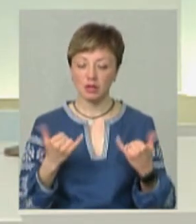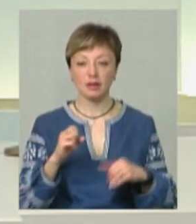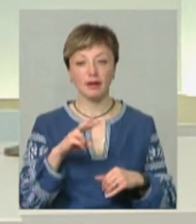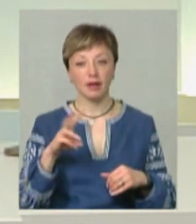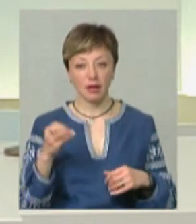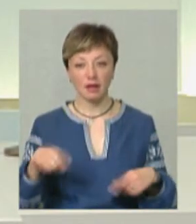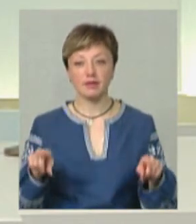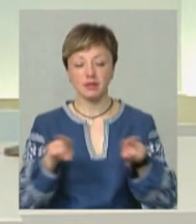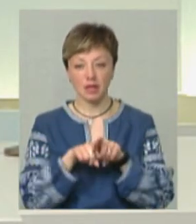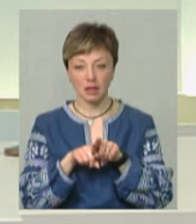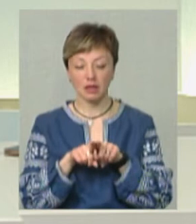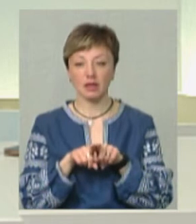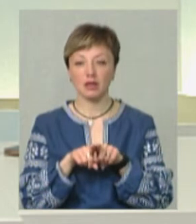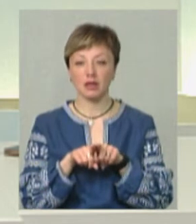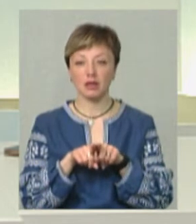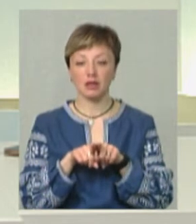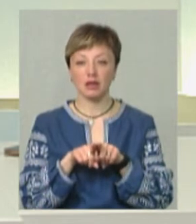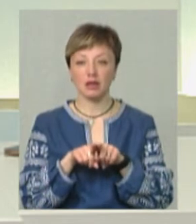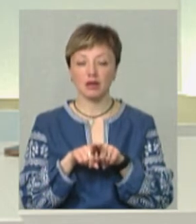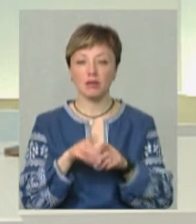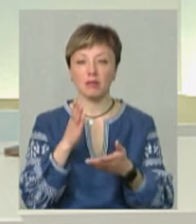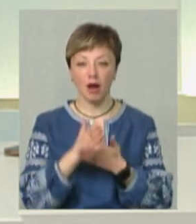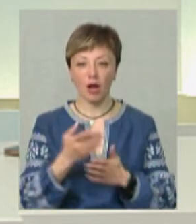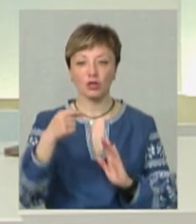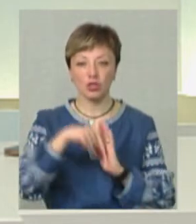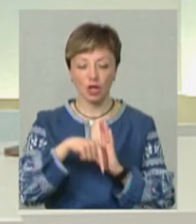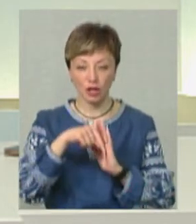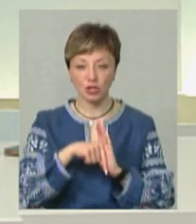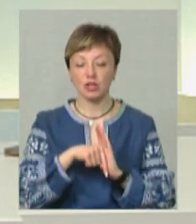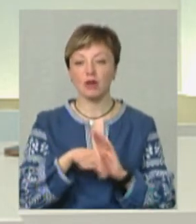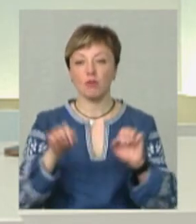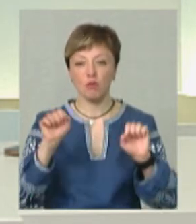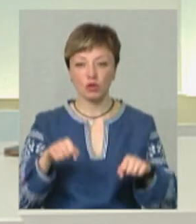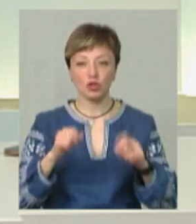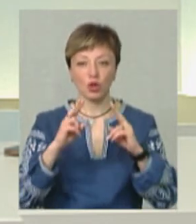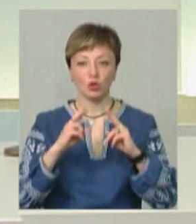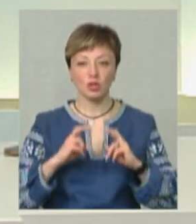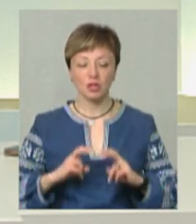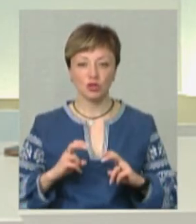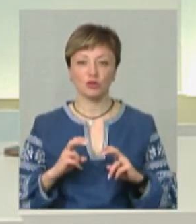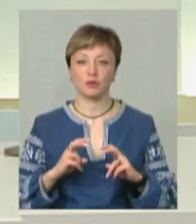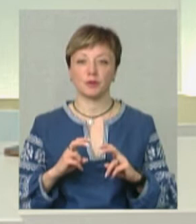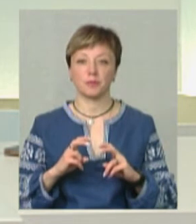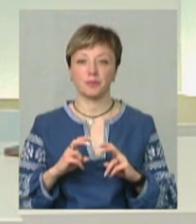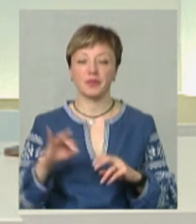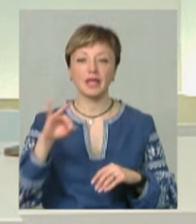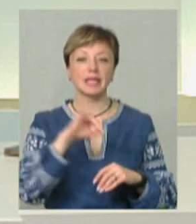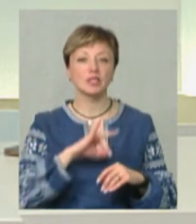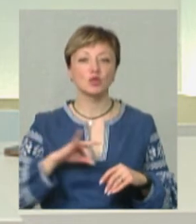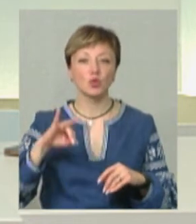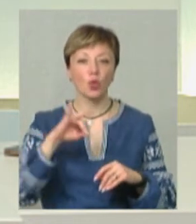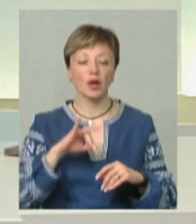але все-таки вони мають вагу, і по них можна досліджувати